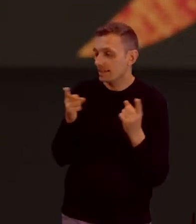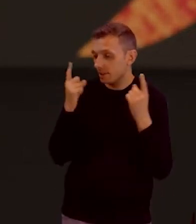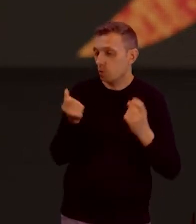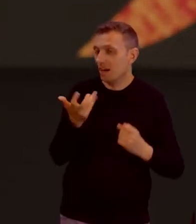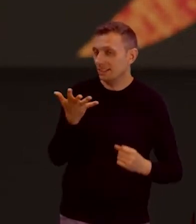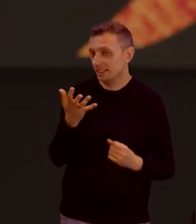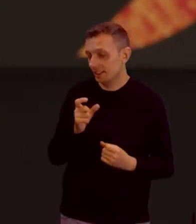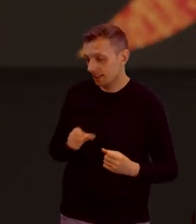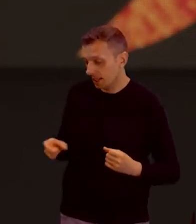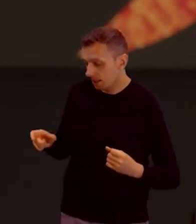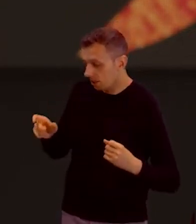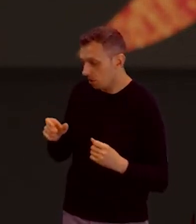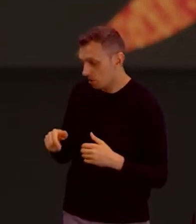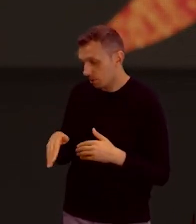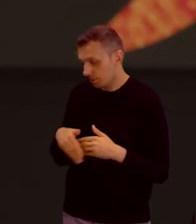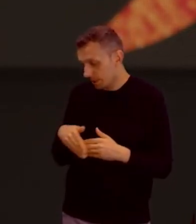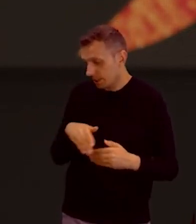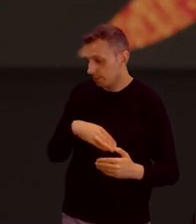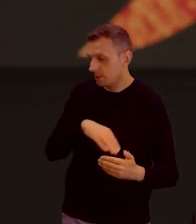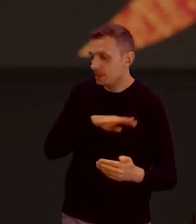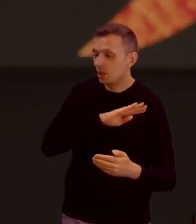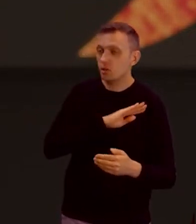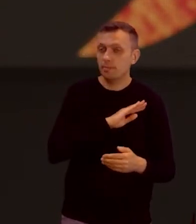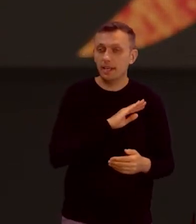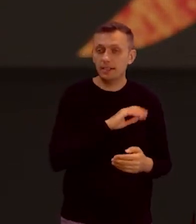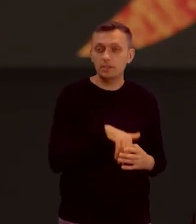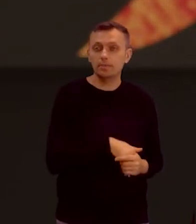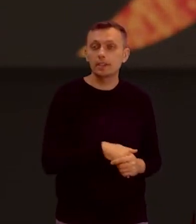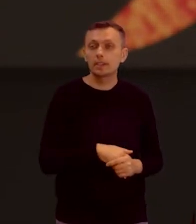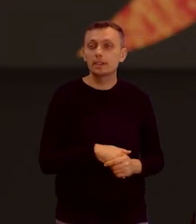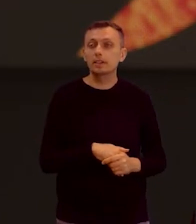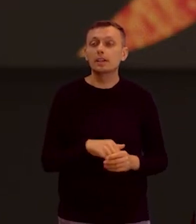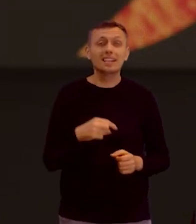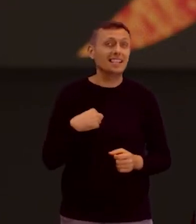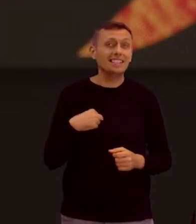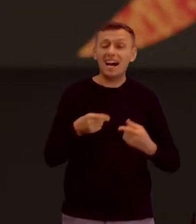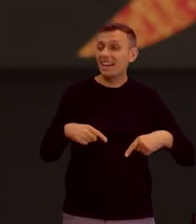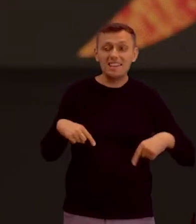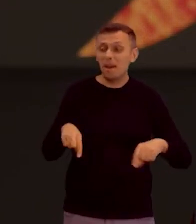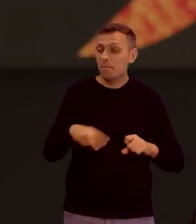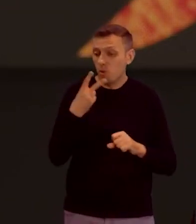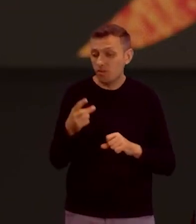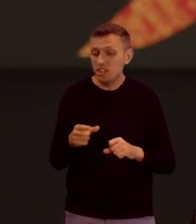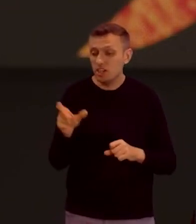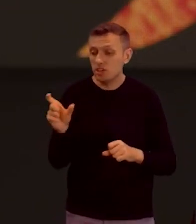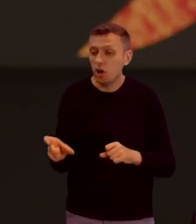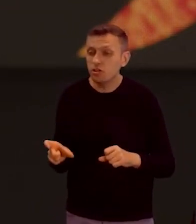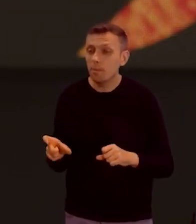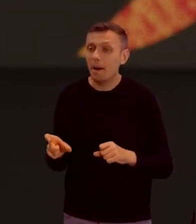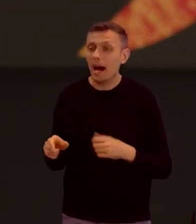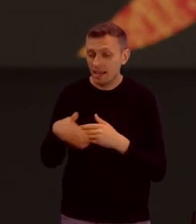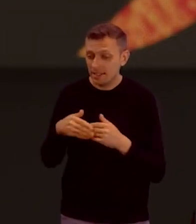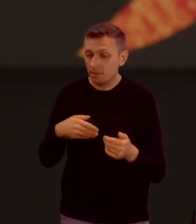widziałem osoby będącej na łożu śmierci, która by powiedziała mi, szkoda, że nie spędziłam więcej czasu w